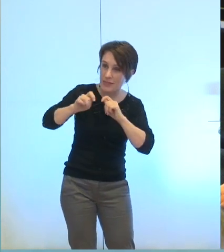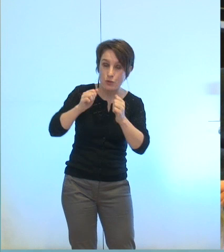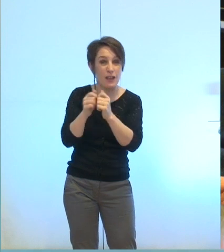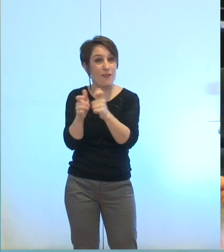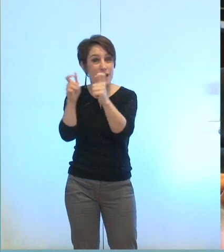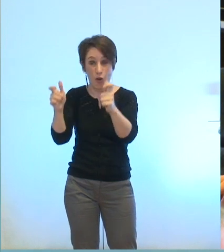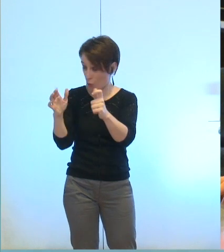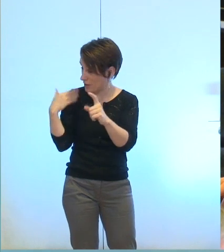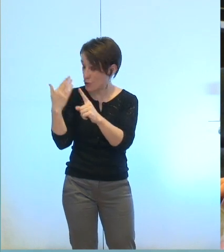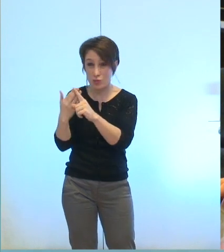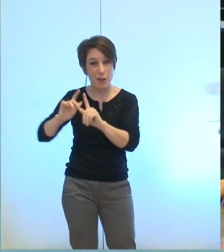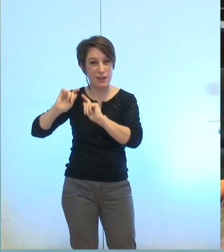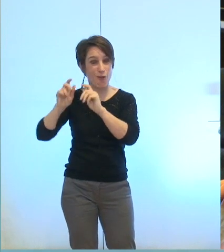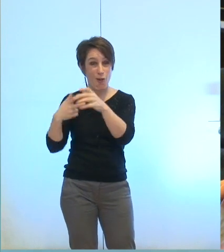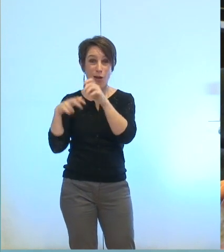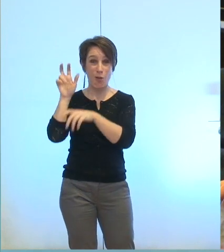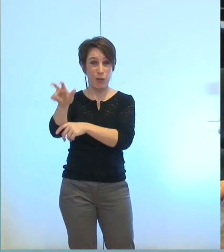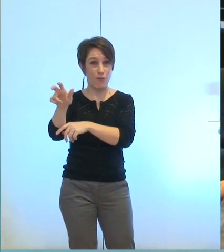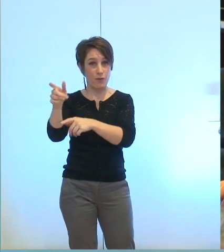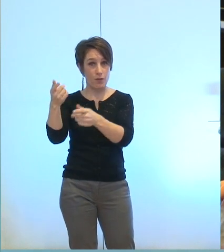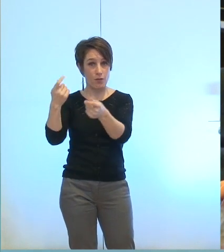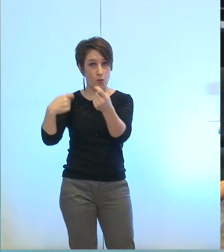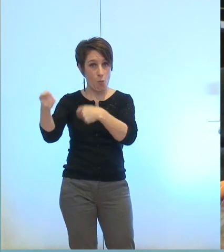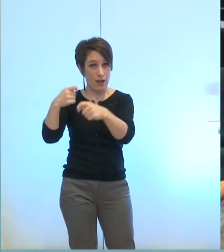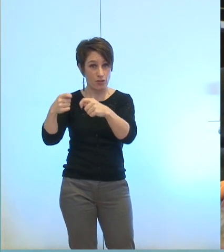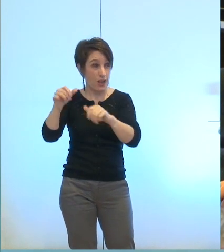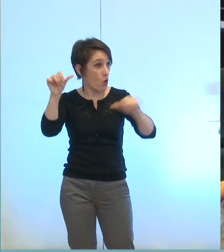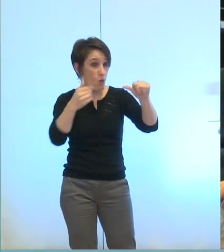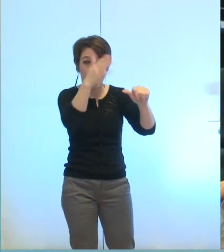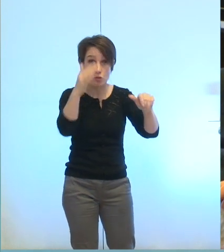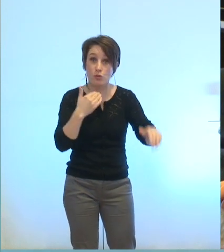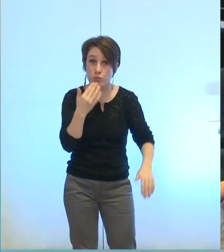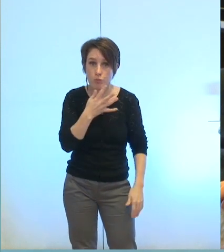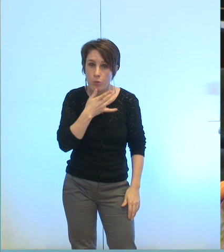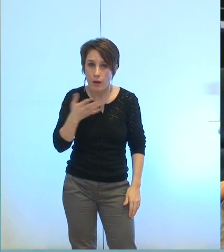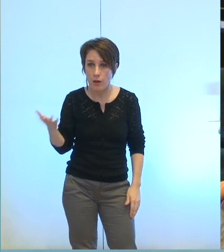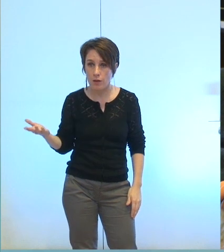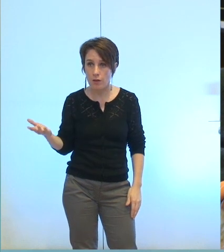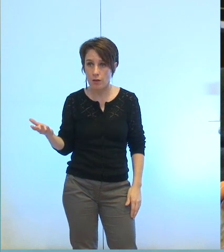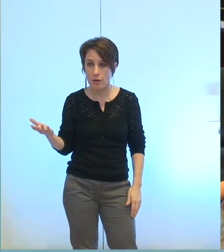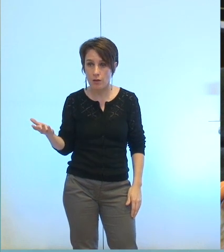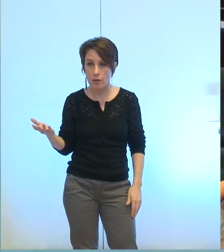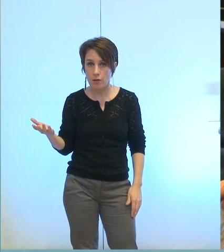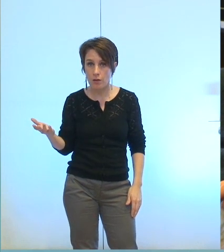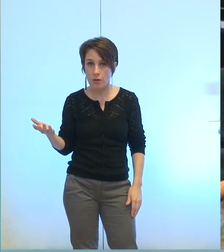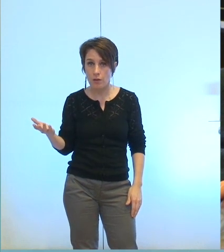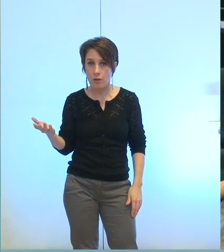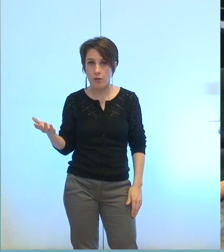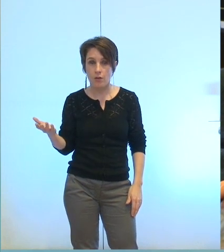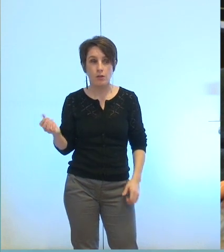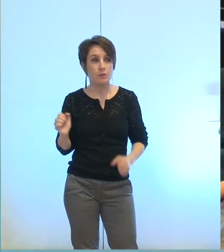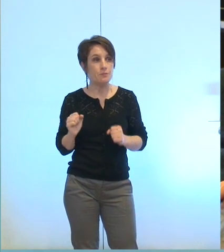bénéficie du marché et il n'y a pas de mise en concurrence possible et d'un autre côté il y